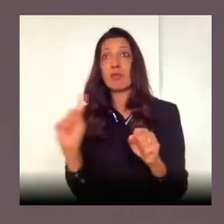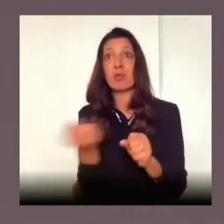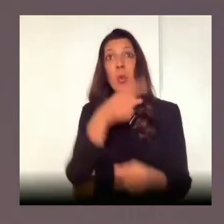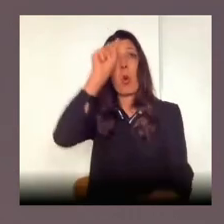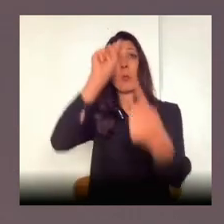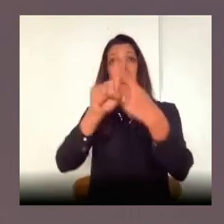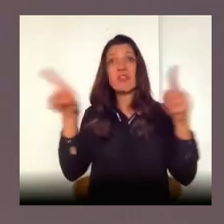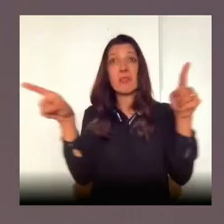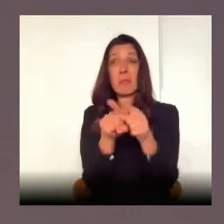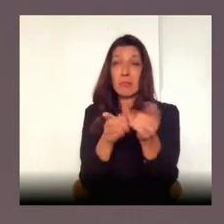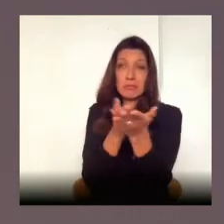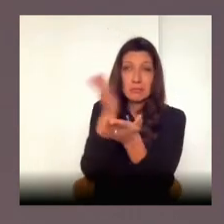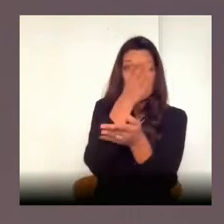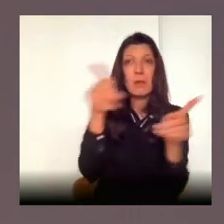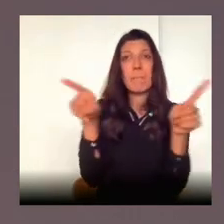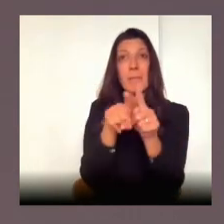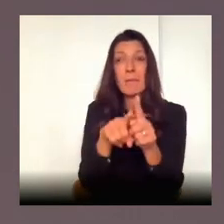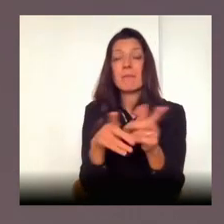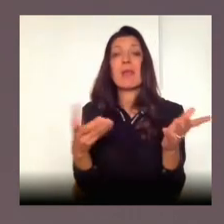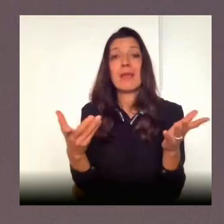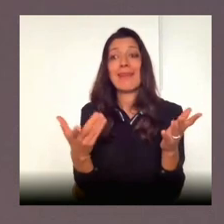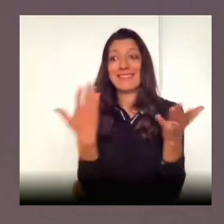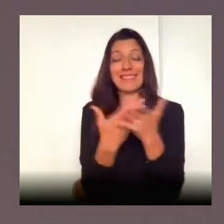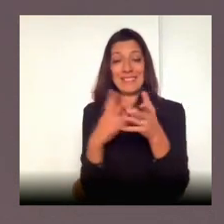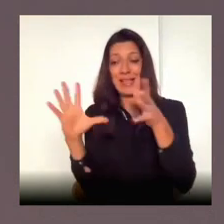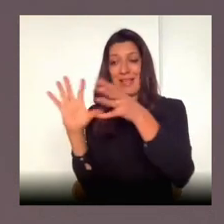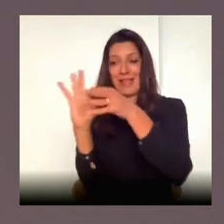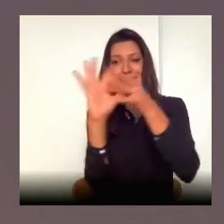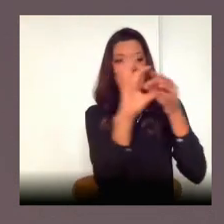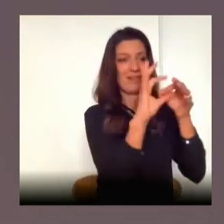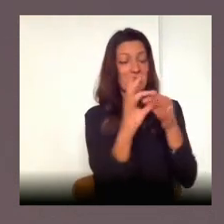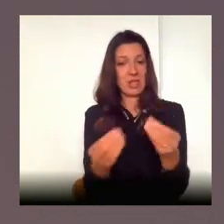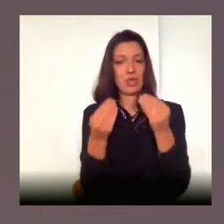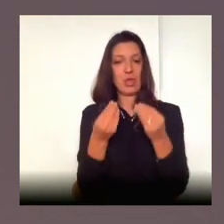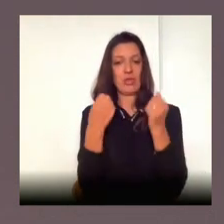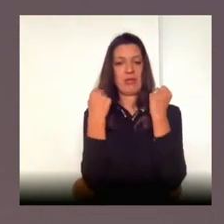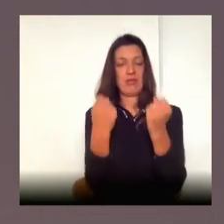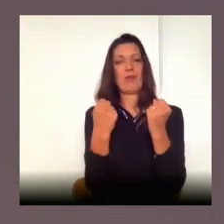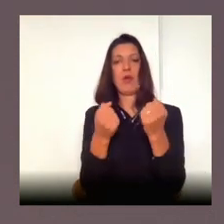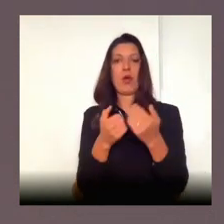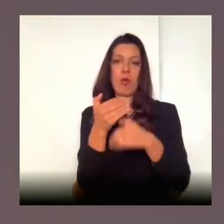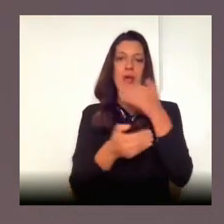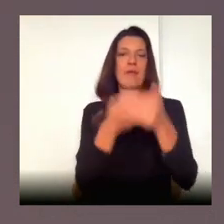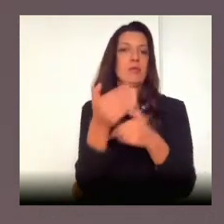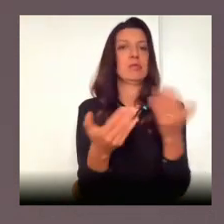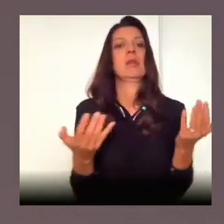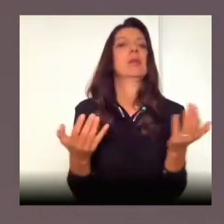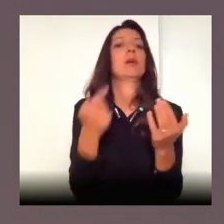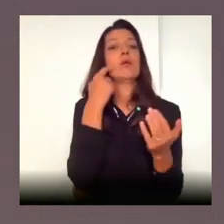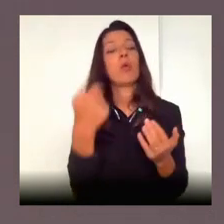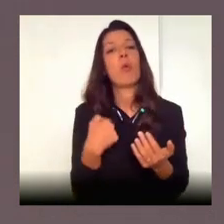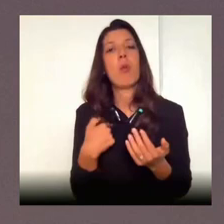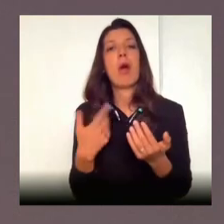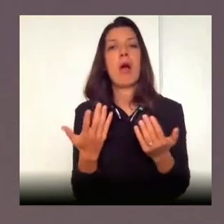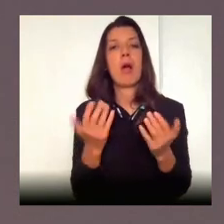mêmes définitions, et c'est cette association de forces avec pour moi quand même un